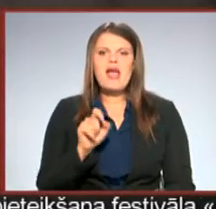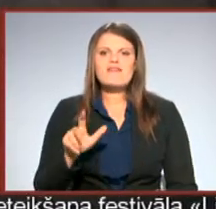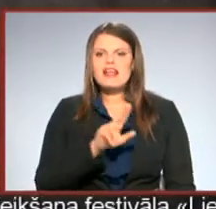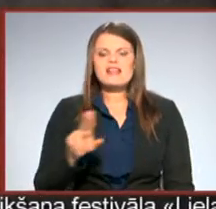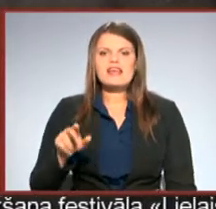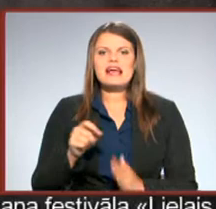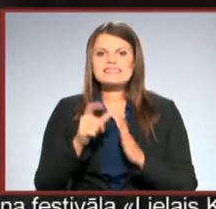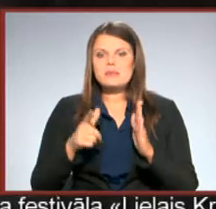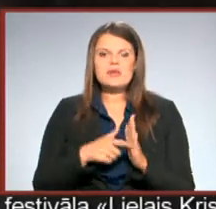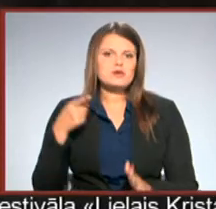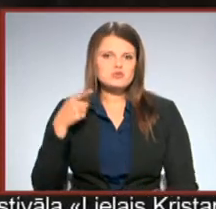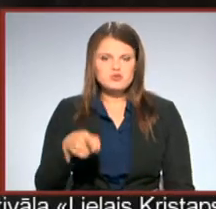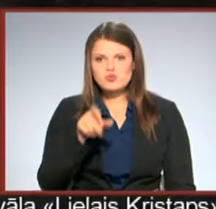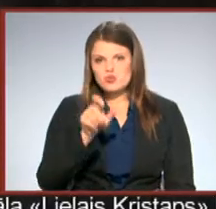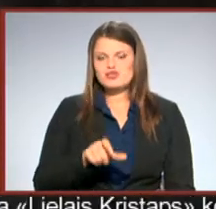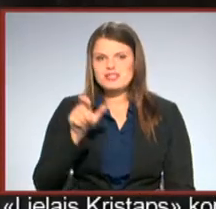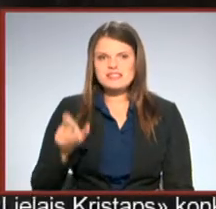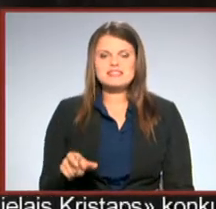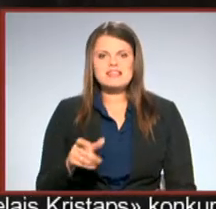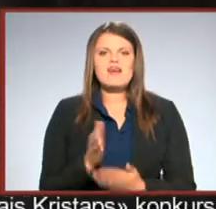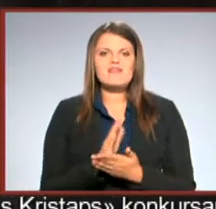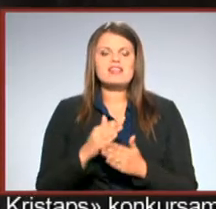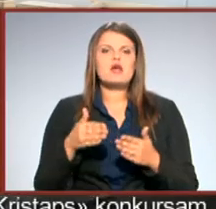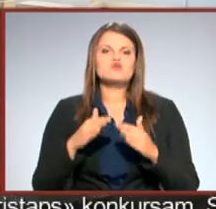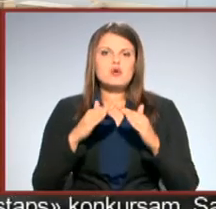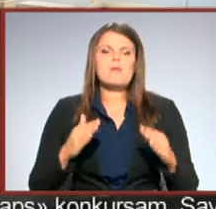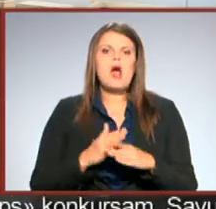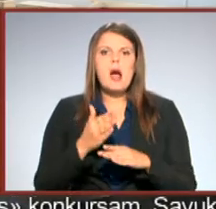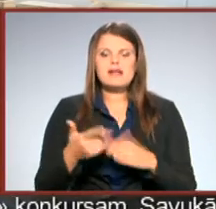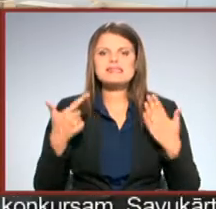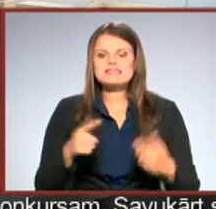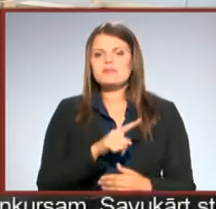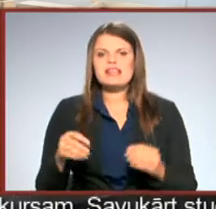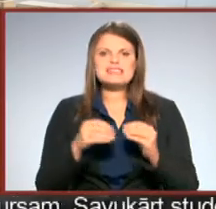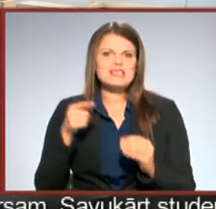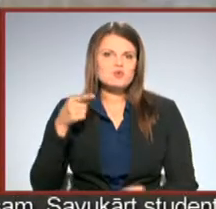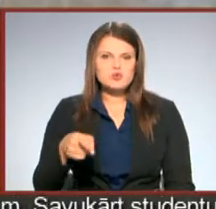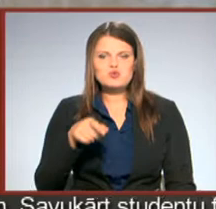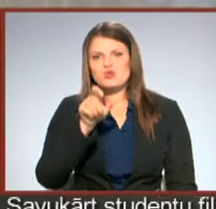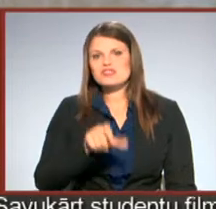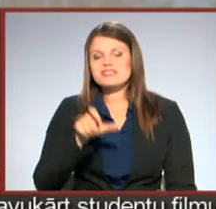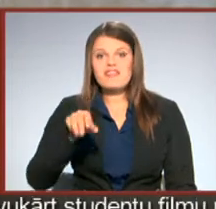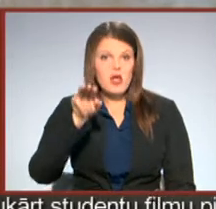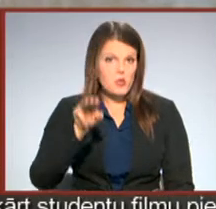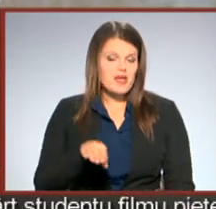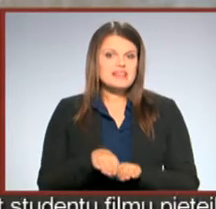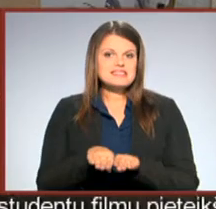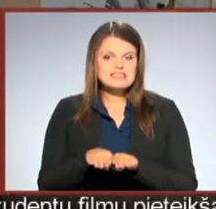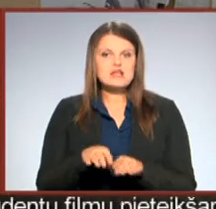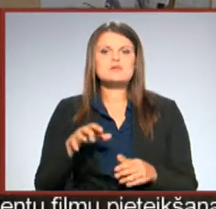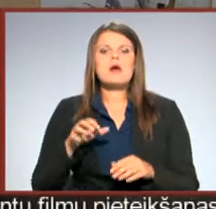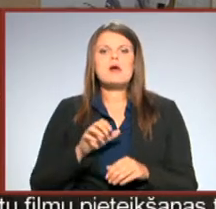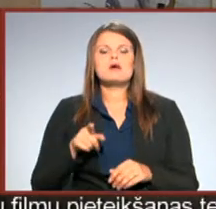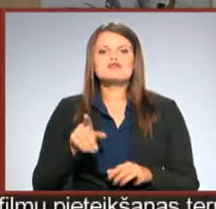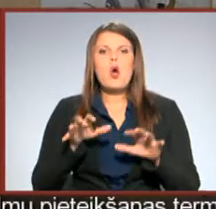nekā 17 tūkstoši ļaužu. Vidēji stūra māju apmeklē 7 līdz 10 tūkstoši interesentu mēnesī. Salīdzinājumam okupācijas